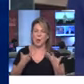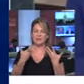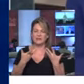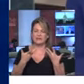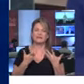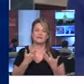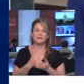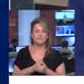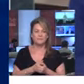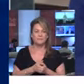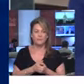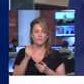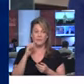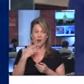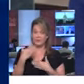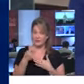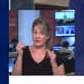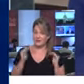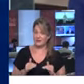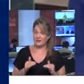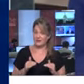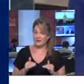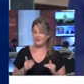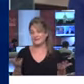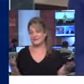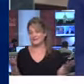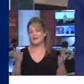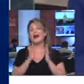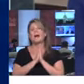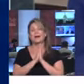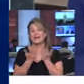שהסרבול יפסיק. ואולי אפילו בסוף ירידת מחירים? יום אחד. תודה רבה. אמן. לינאים. תודה.